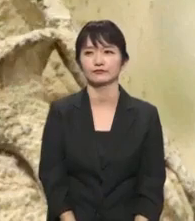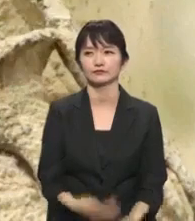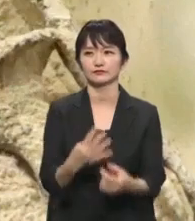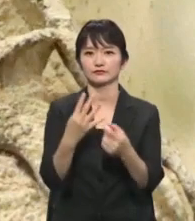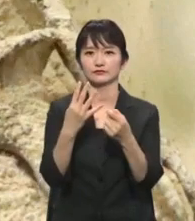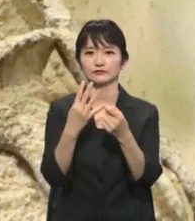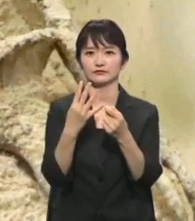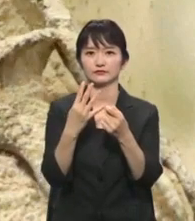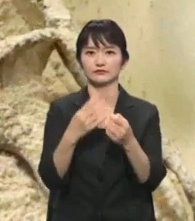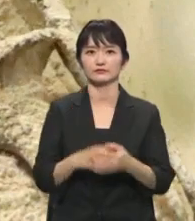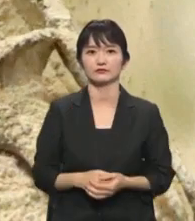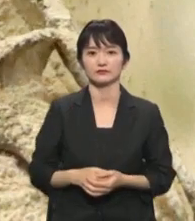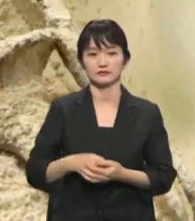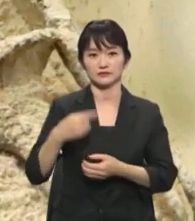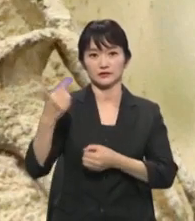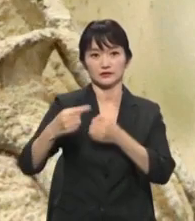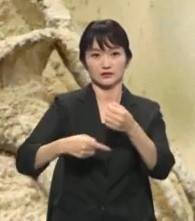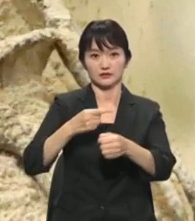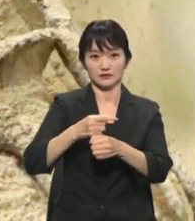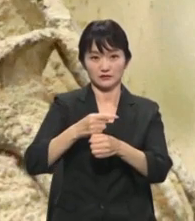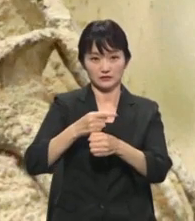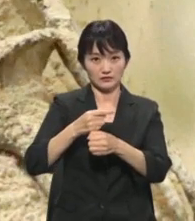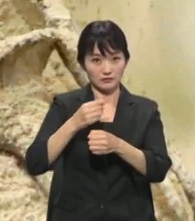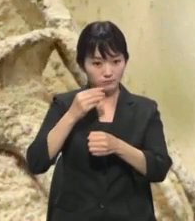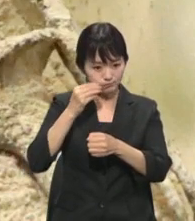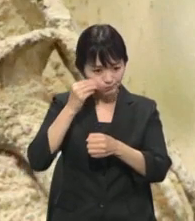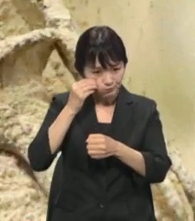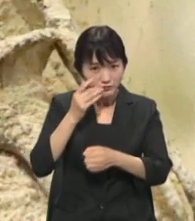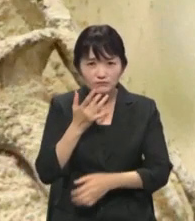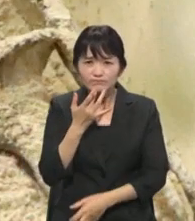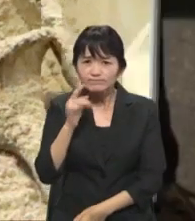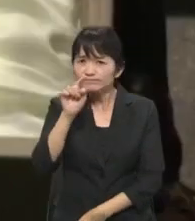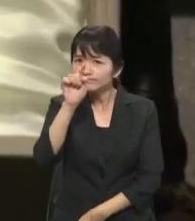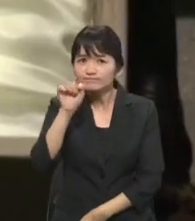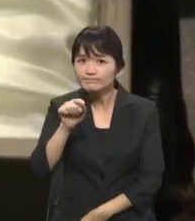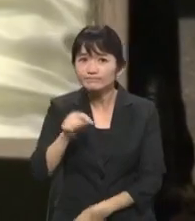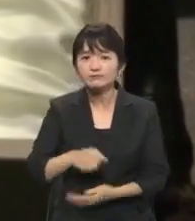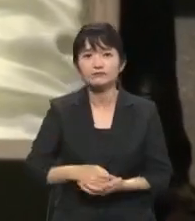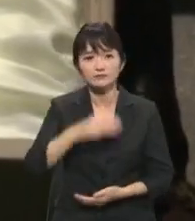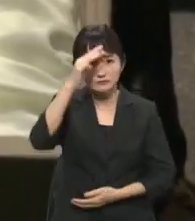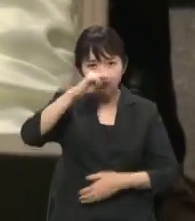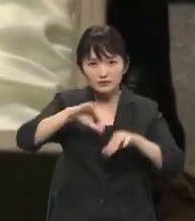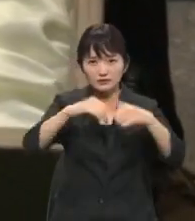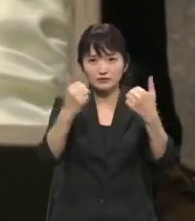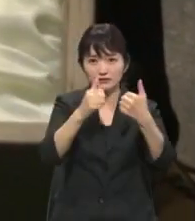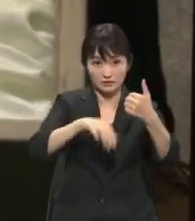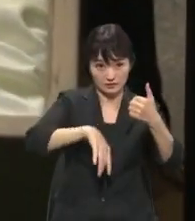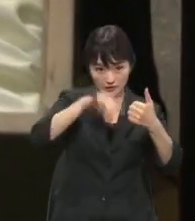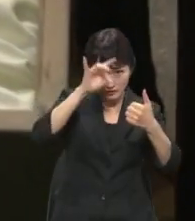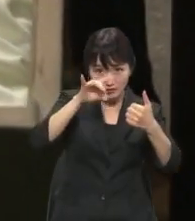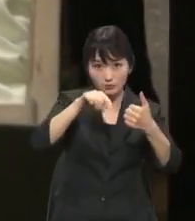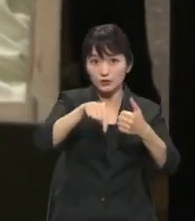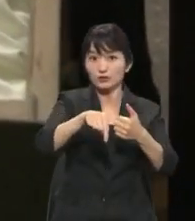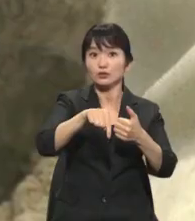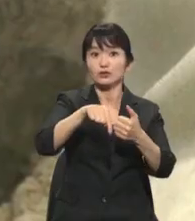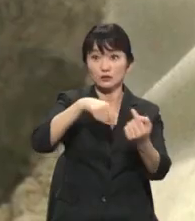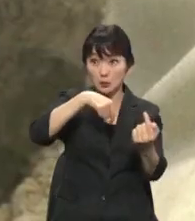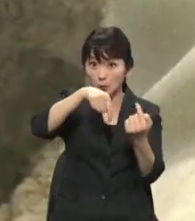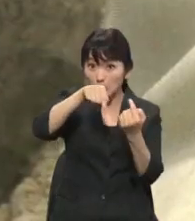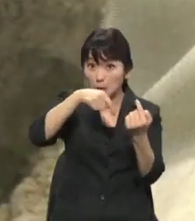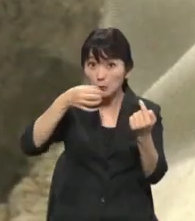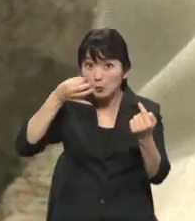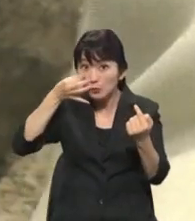네 번째 트랙은 천년 묵은 외계인 물음표입니다. 멕시코 의회 최초로 이것 청문회가 열렸습니다.